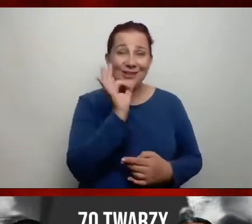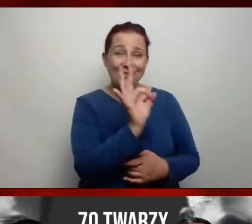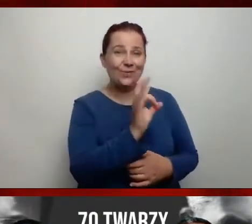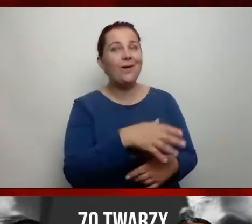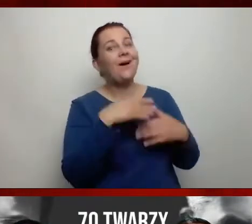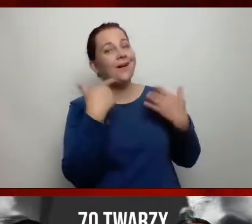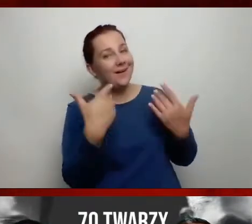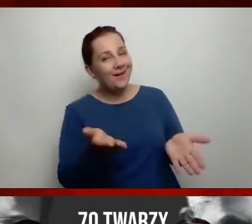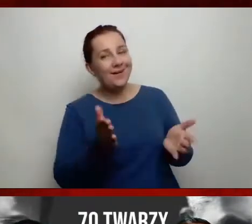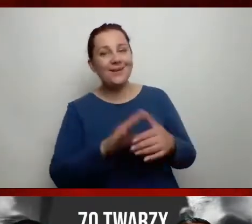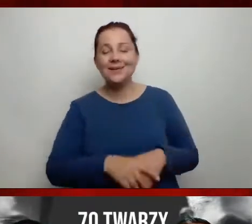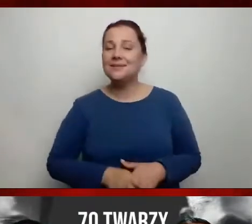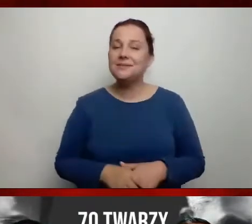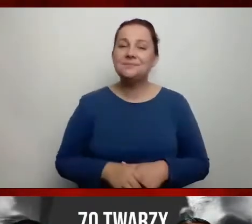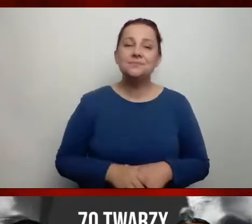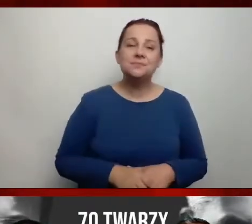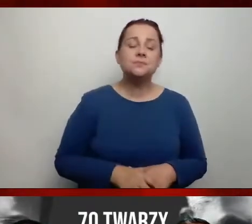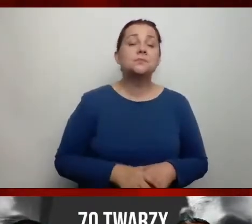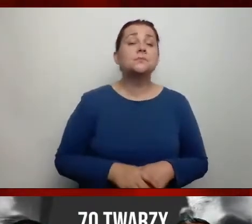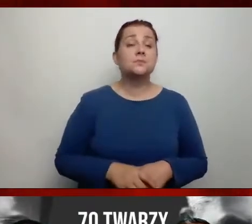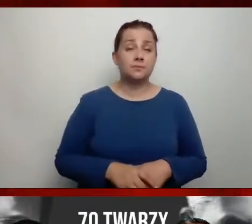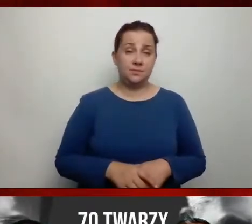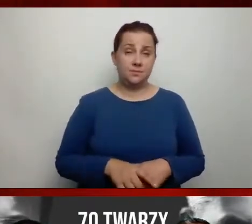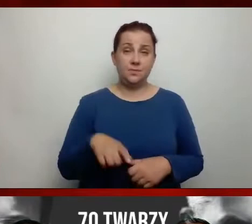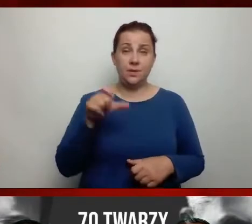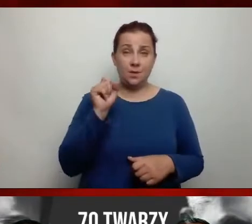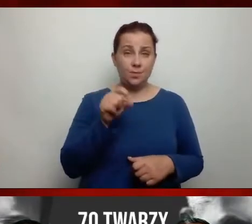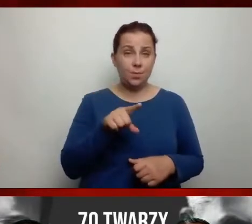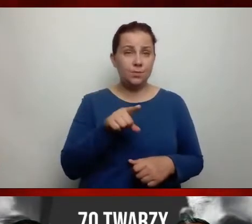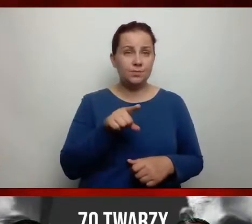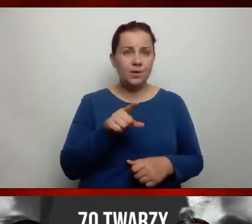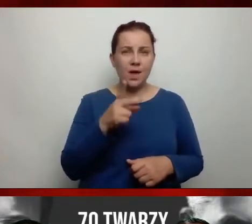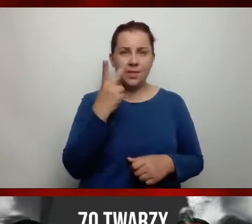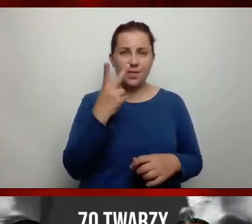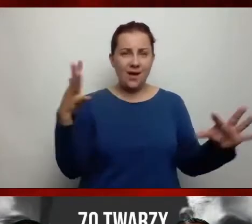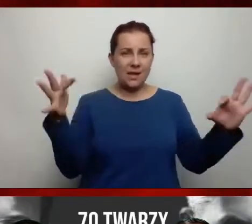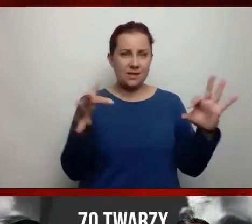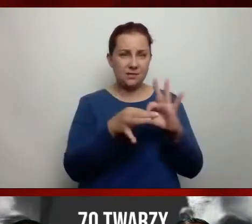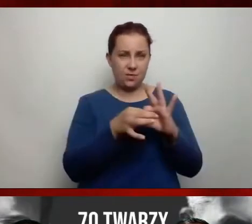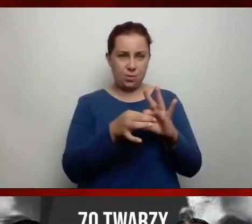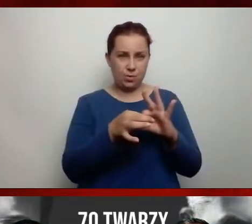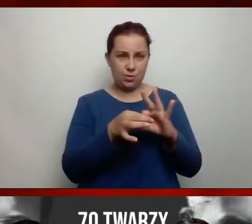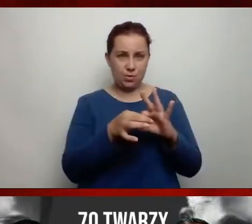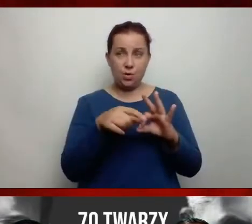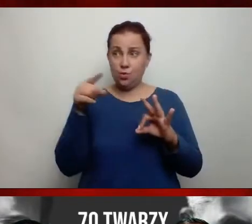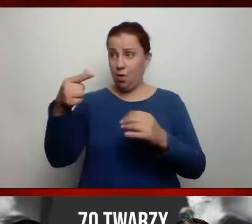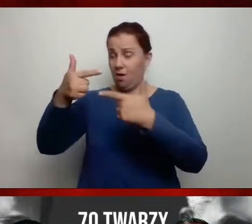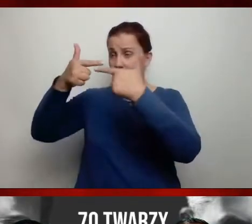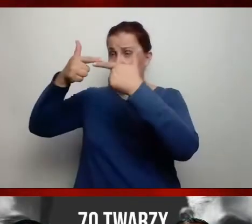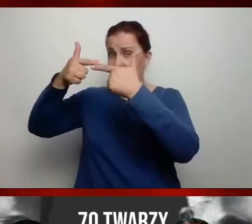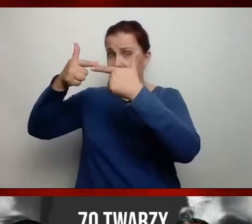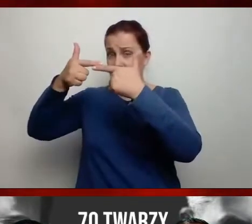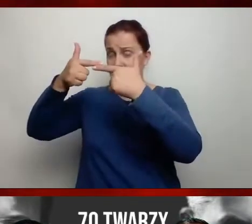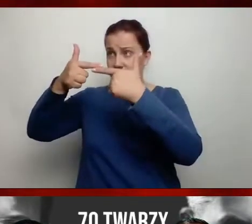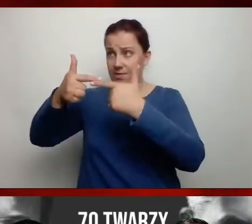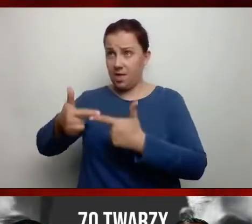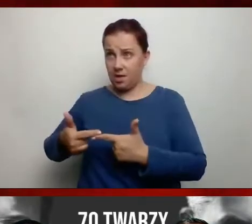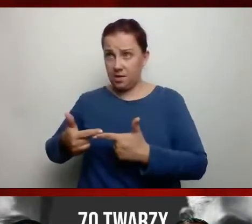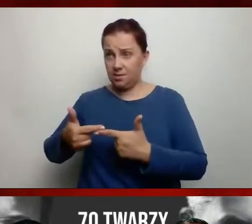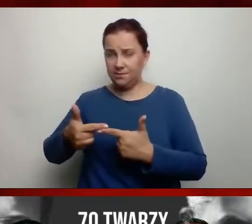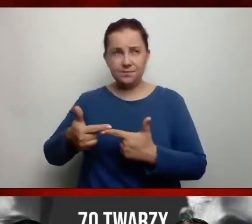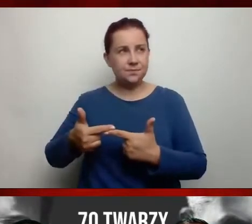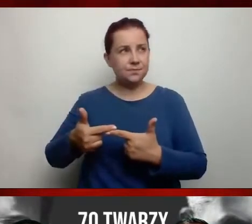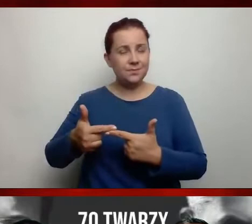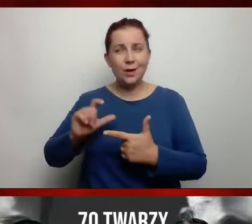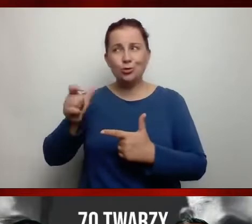właśnie. Przede wszystkim no, są, widzę, dwa związki jakby między tym wierszem, a czym nie związek, tylko to, co